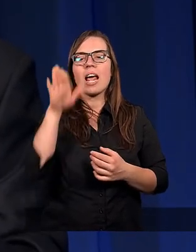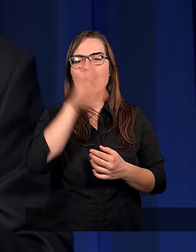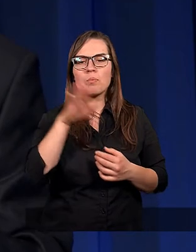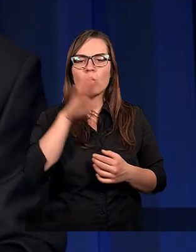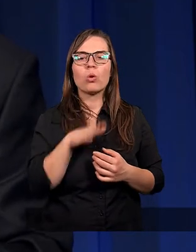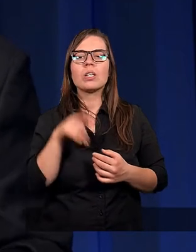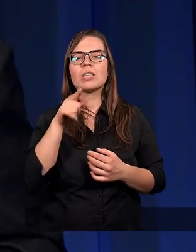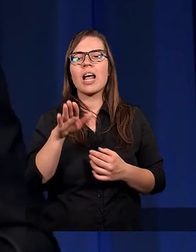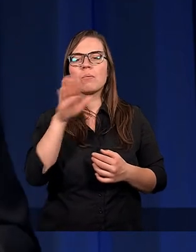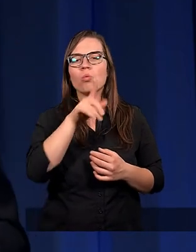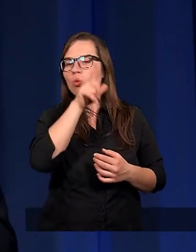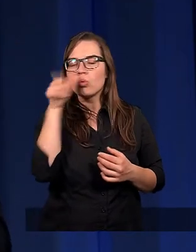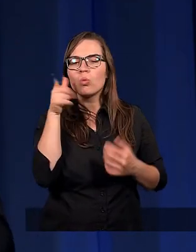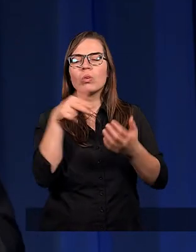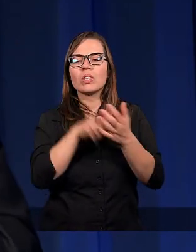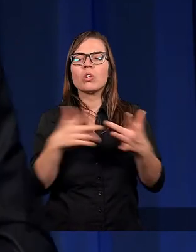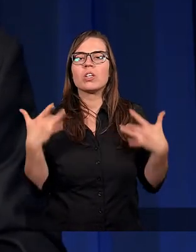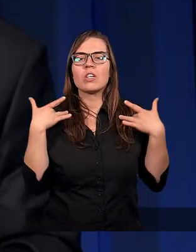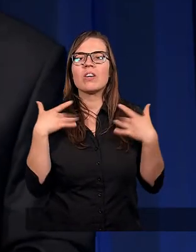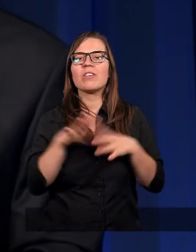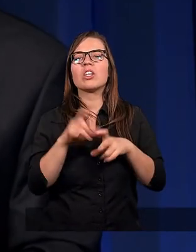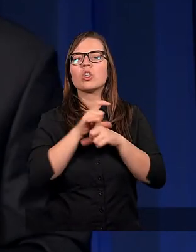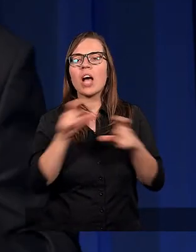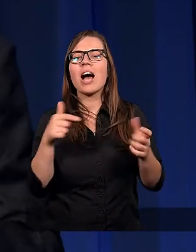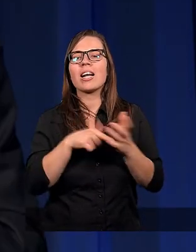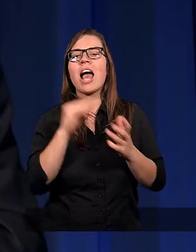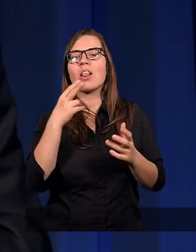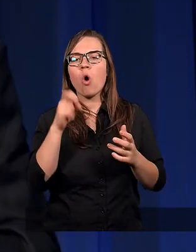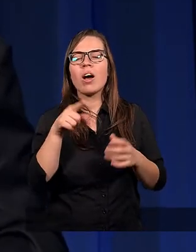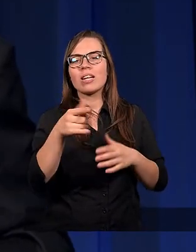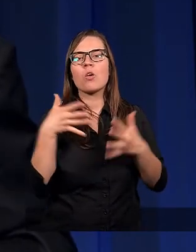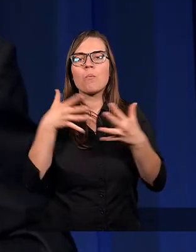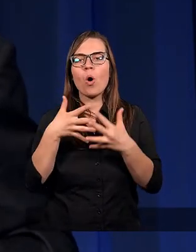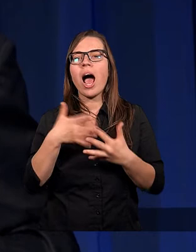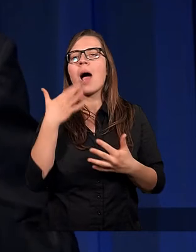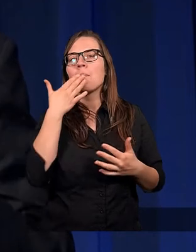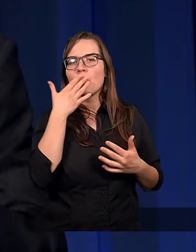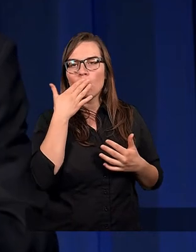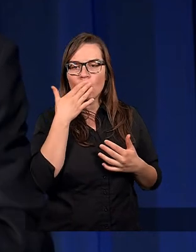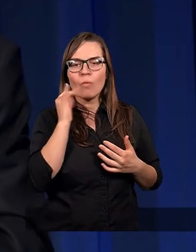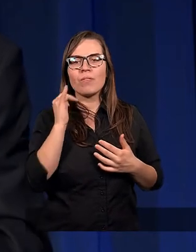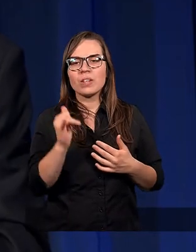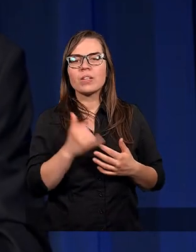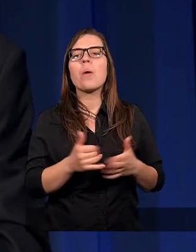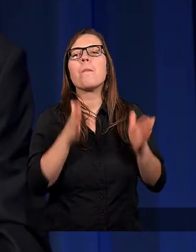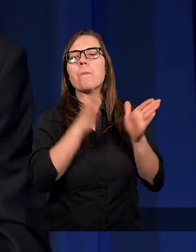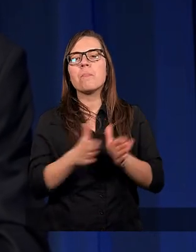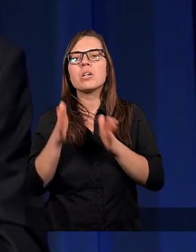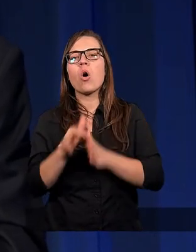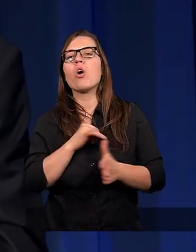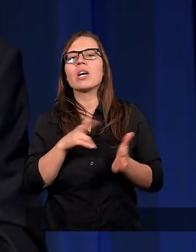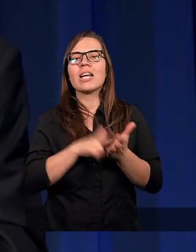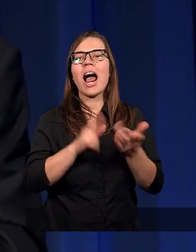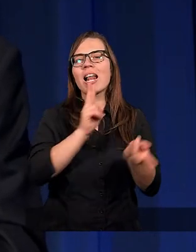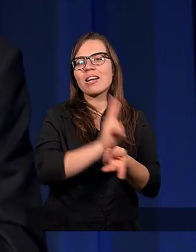Ten Bóg ludziom, którzy żyją w czasach Amosa, właśnie przez tego proroka mówi: przygotuj się na spotkanie